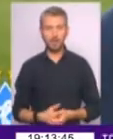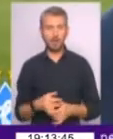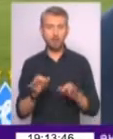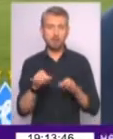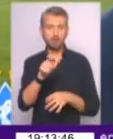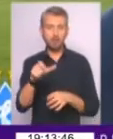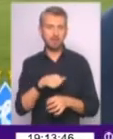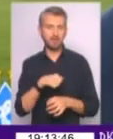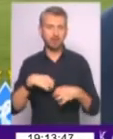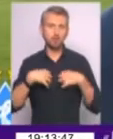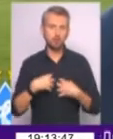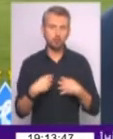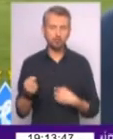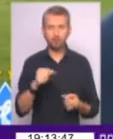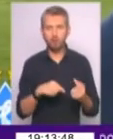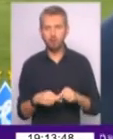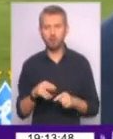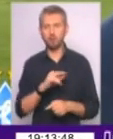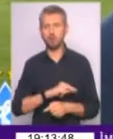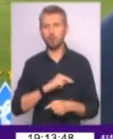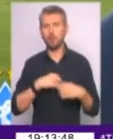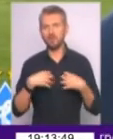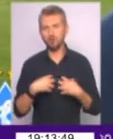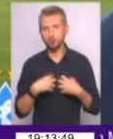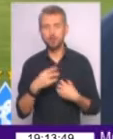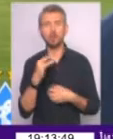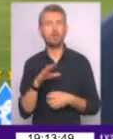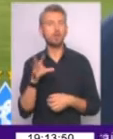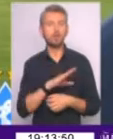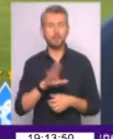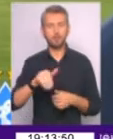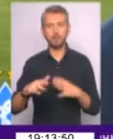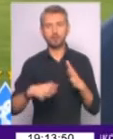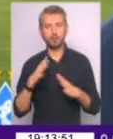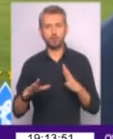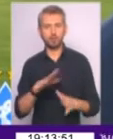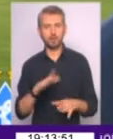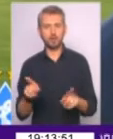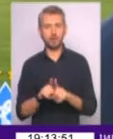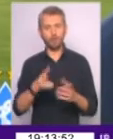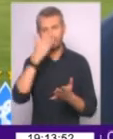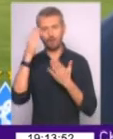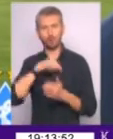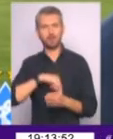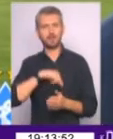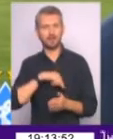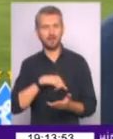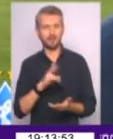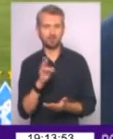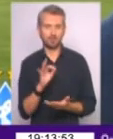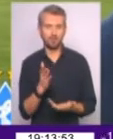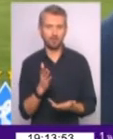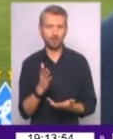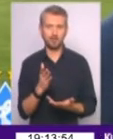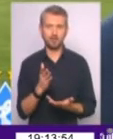сами соскучились друг по другу, по работе соскучились. Но не у всех после тренировки было уже такое веселое настроение. Но